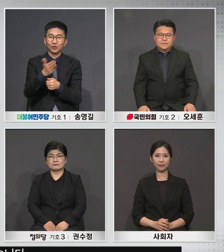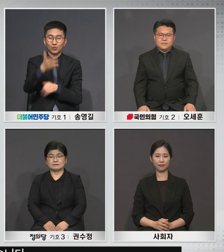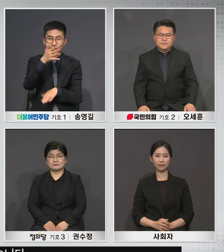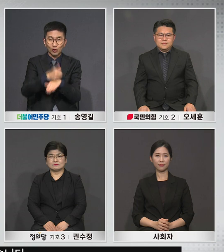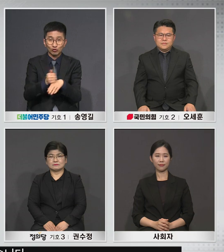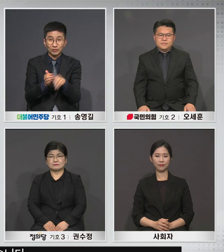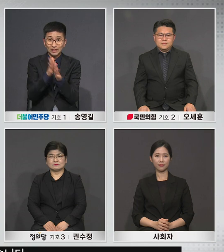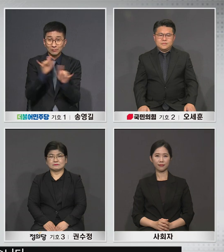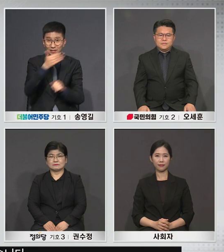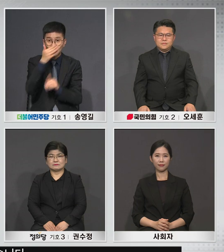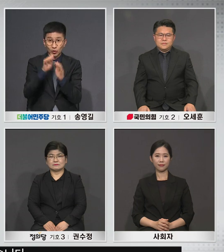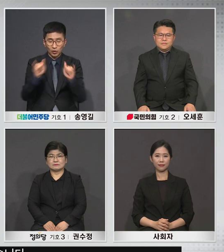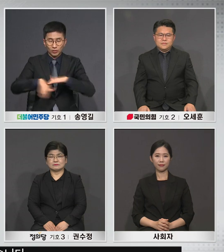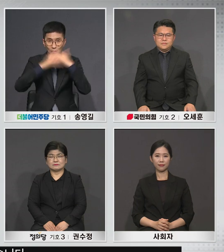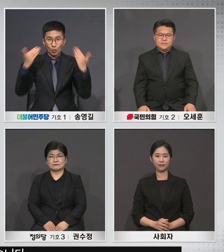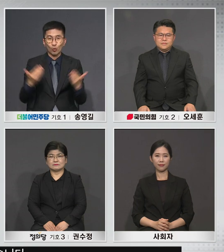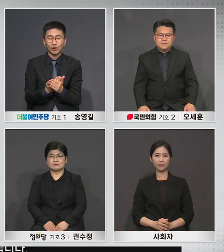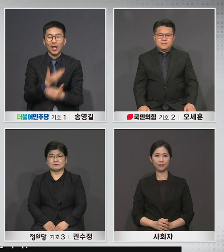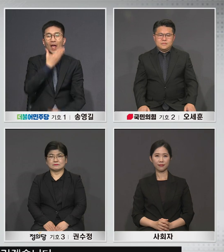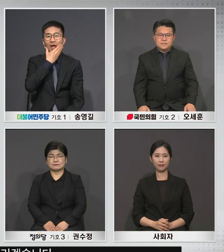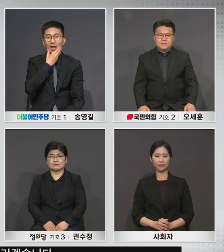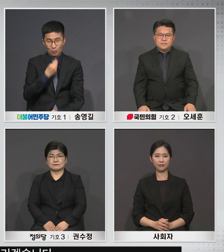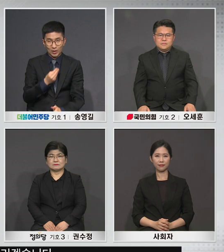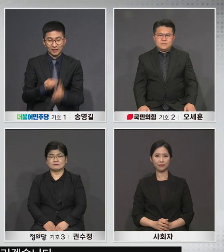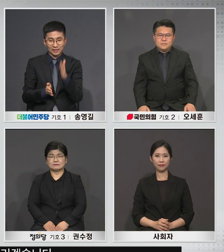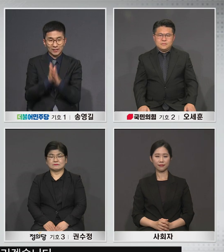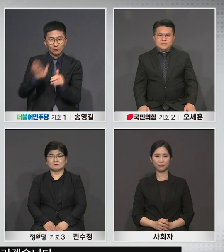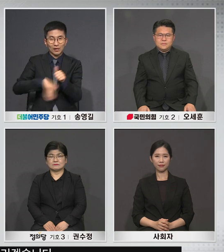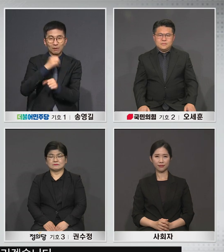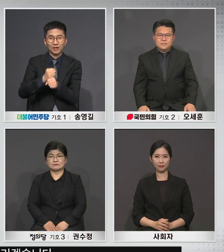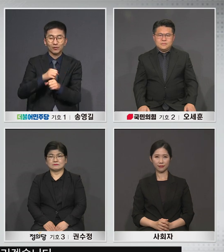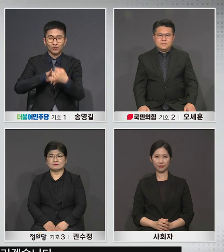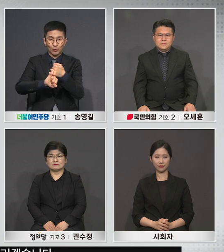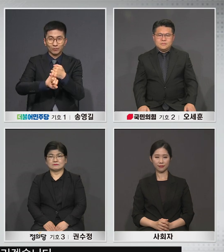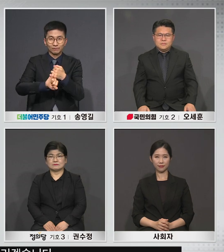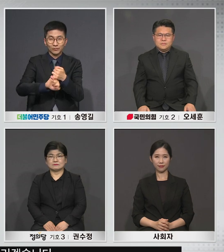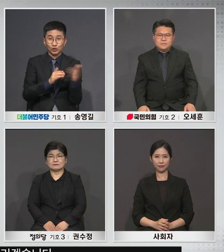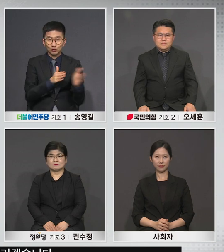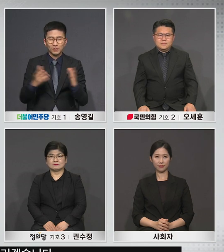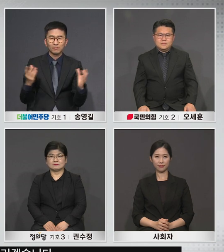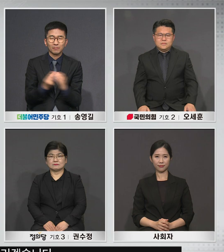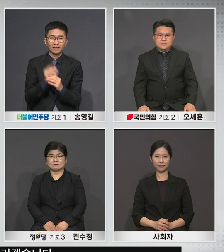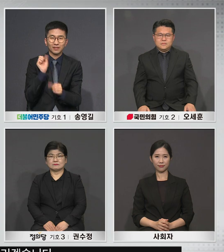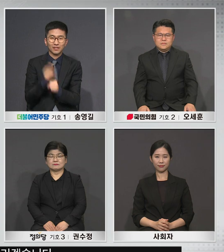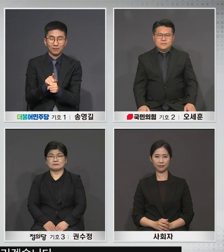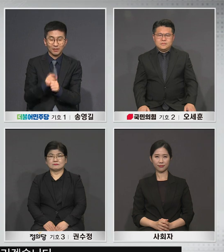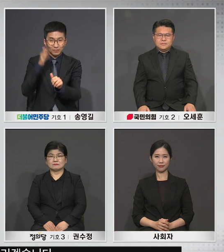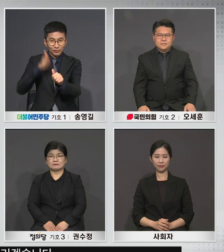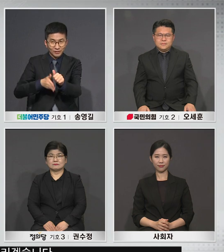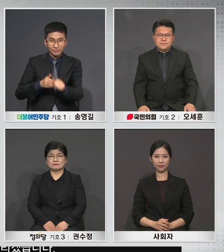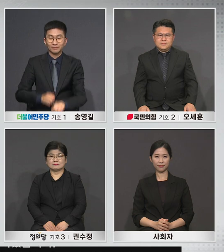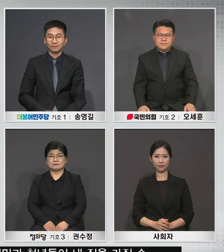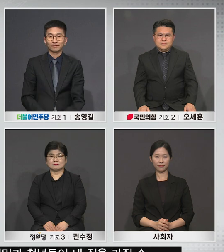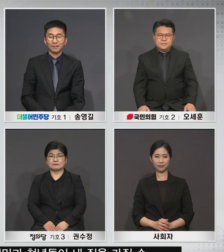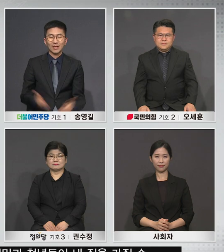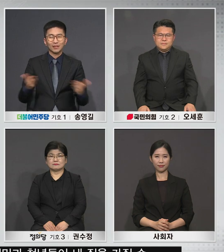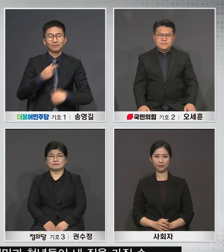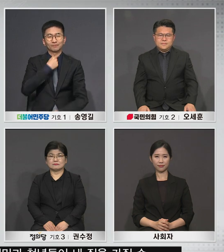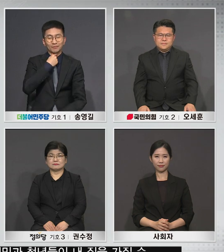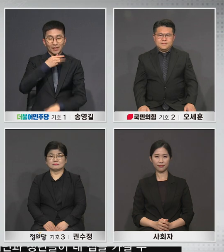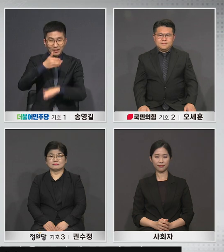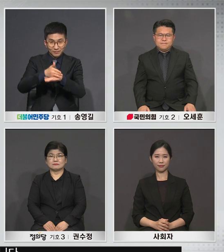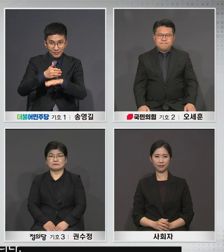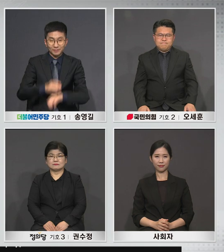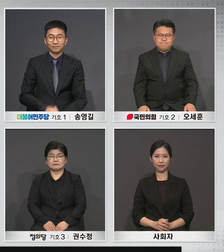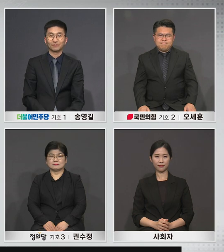가질 수 있는 희망의 사다리를 만드는 유능한 시장이 되겠습니다. 준비되어 있습니다. 부탁드리겠습니다. 일하고 싶습니다. 감사합니다.